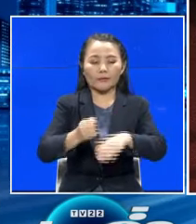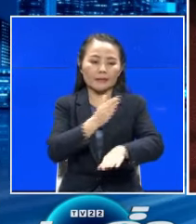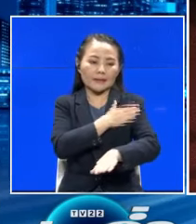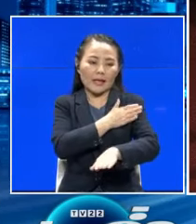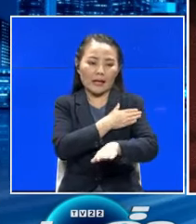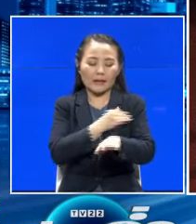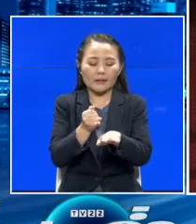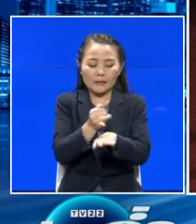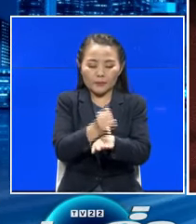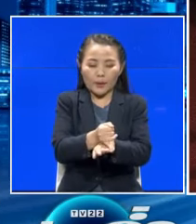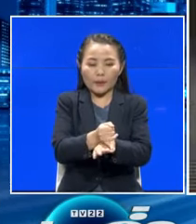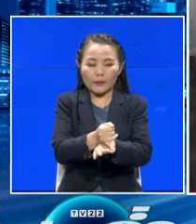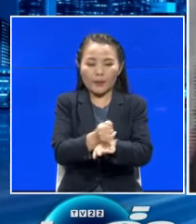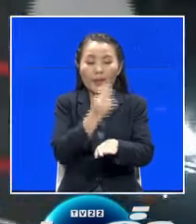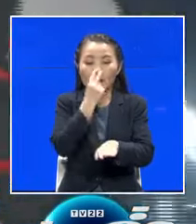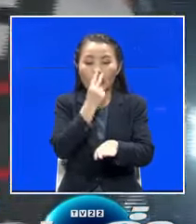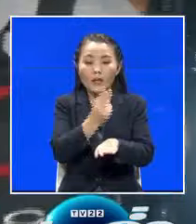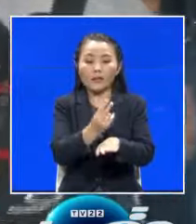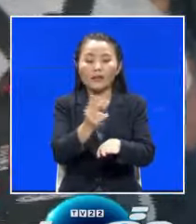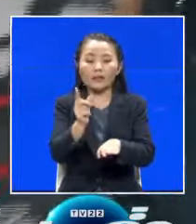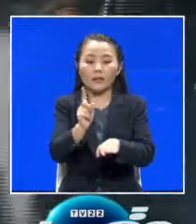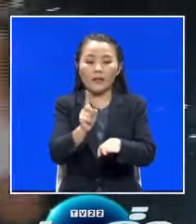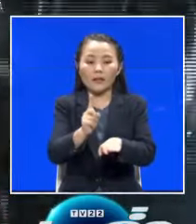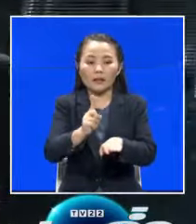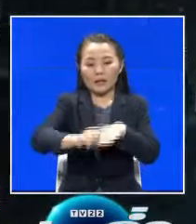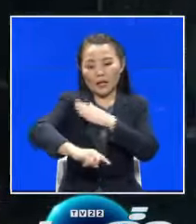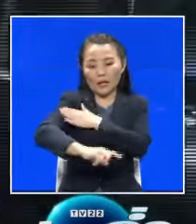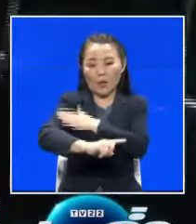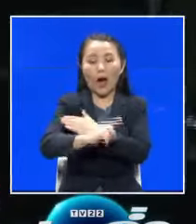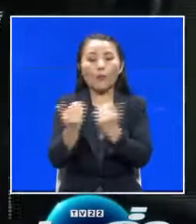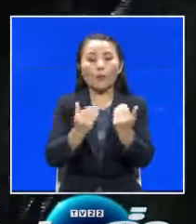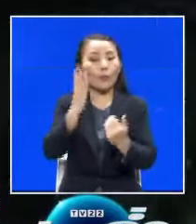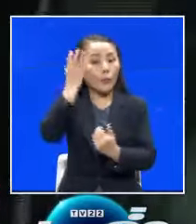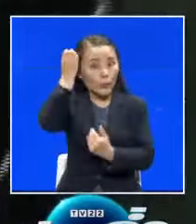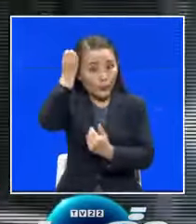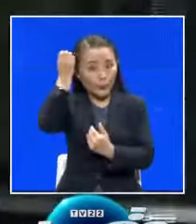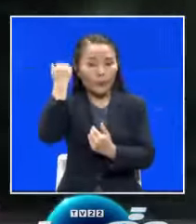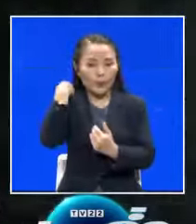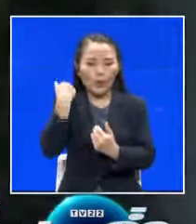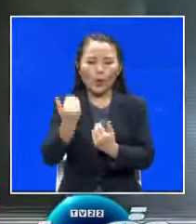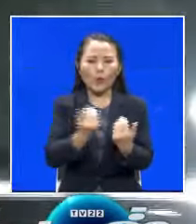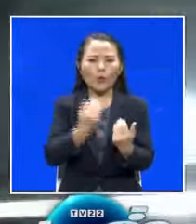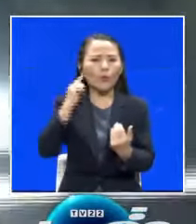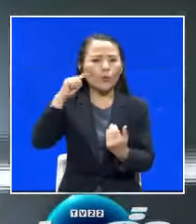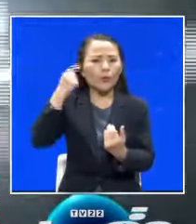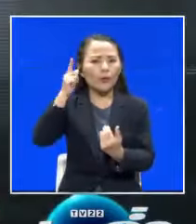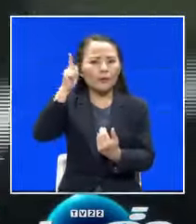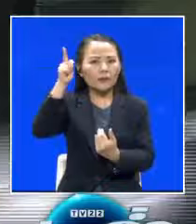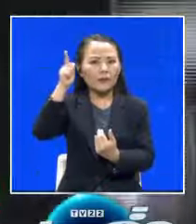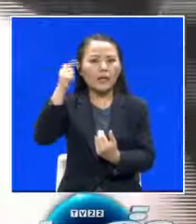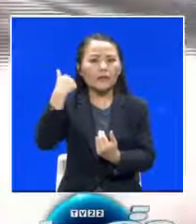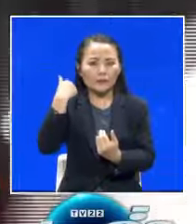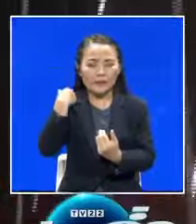อยู่ที่เบาะแบบนี้คุณผู้ชมเห็นไหมคะข้างขวาจะเป็นคุณอุ้งอิงค่ะคุณอุ้งอิงก็คือลูกสาวส่วนเบาะ